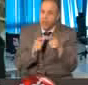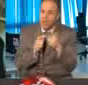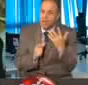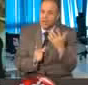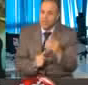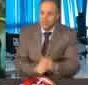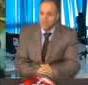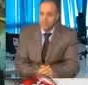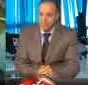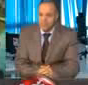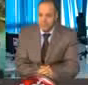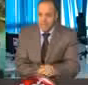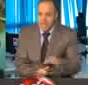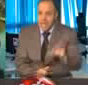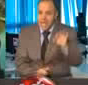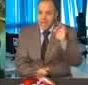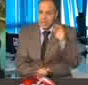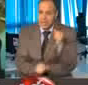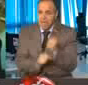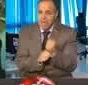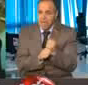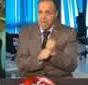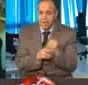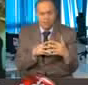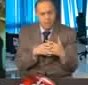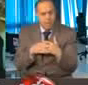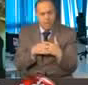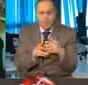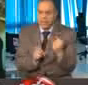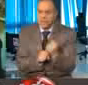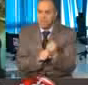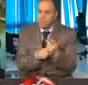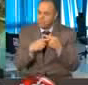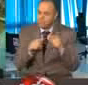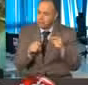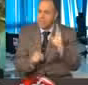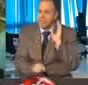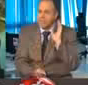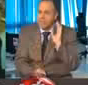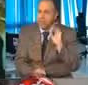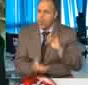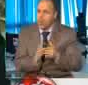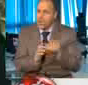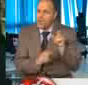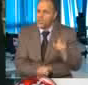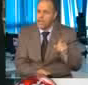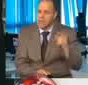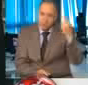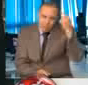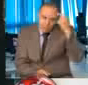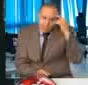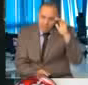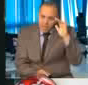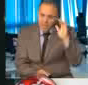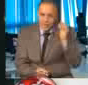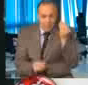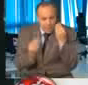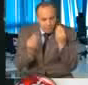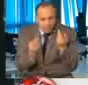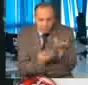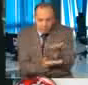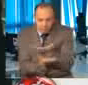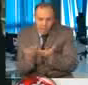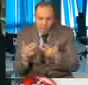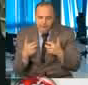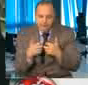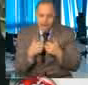اخترنا باش تكون الأعمال متناسقة ومختلفة في آن واحد، باش كل واحد يشوف نتعلمه من بعضنا. والمعرض هو